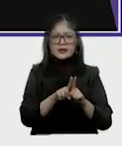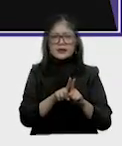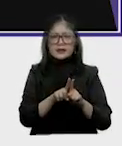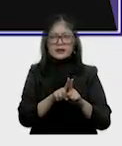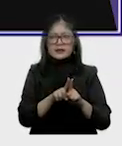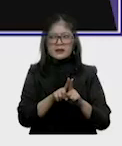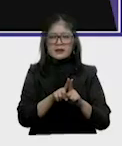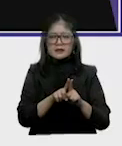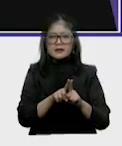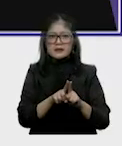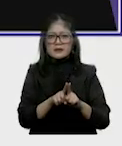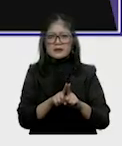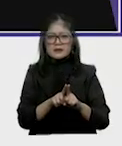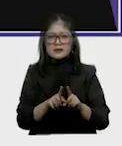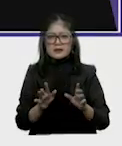boleh diket nggak